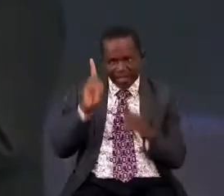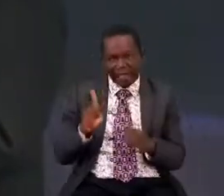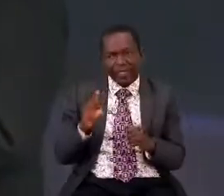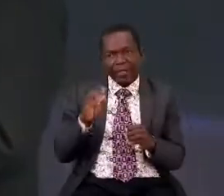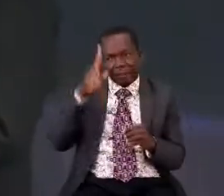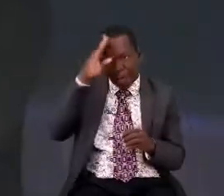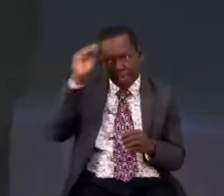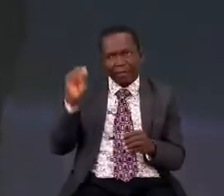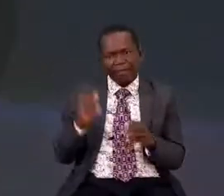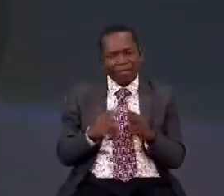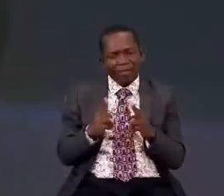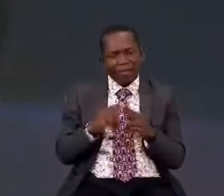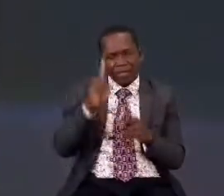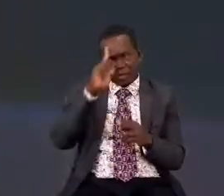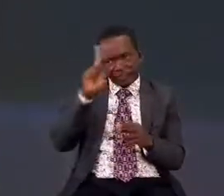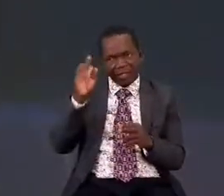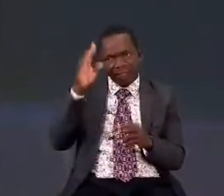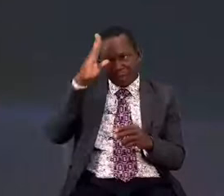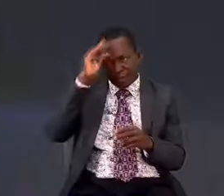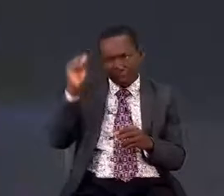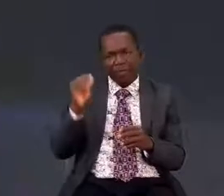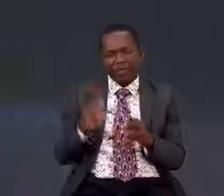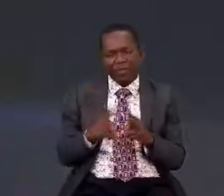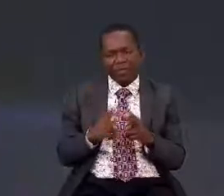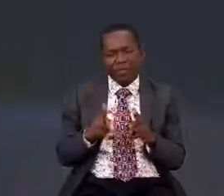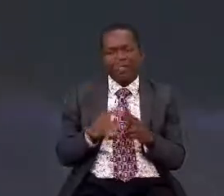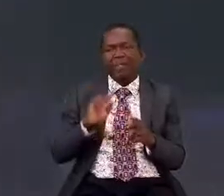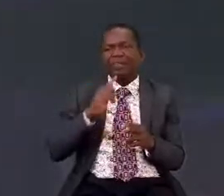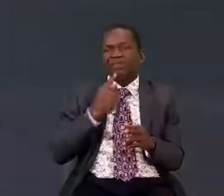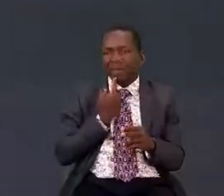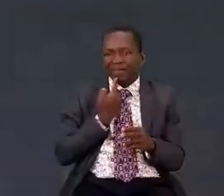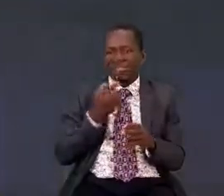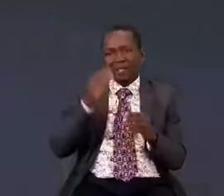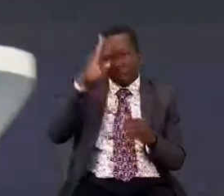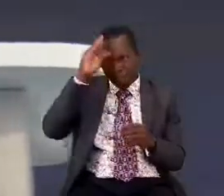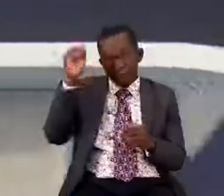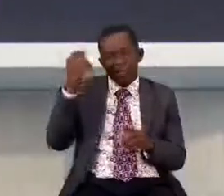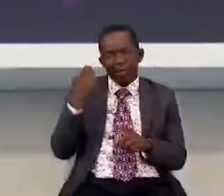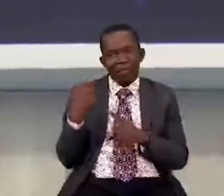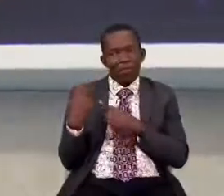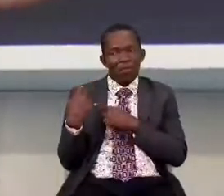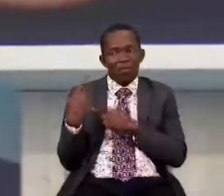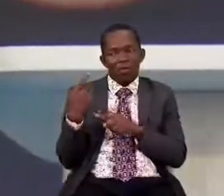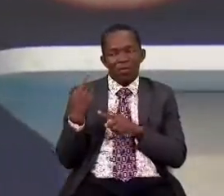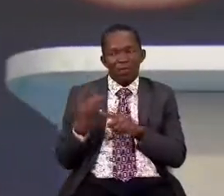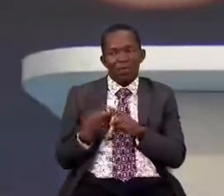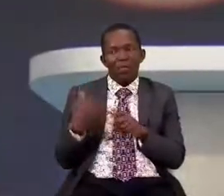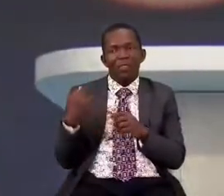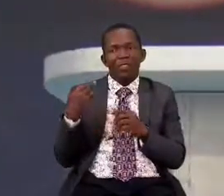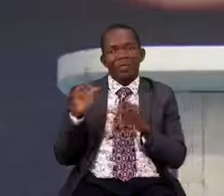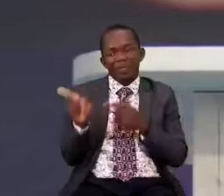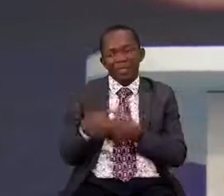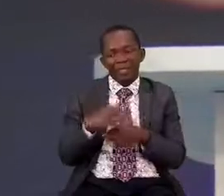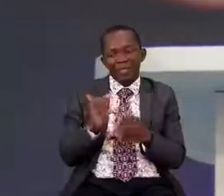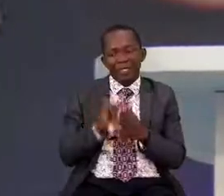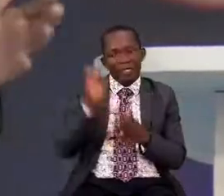depuis le temps qu'il persécutait l'Église, il était un homme vraiment droit et il était un homme déterminé, un